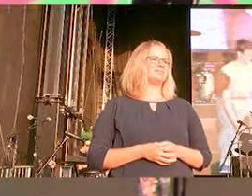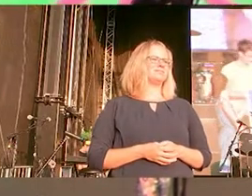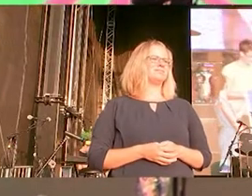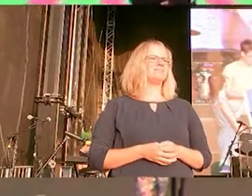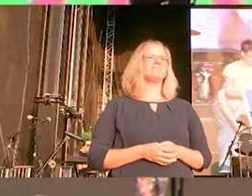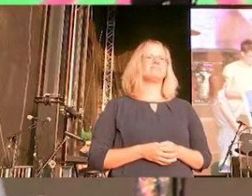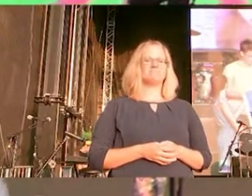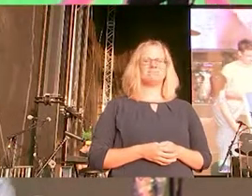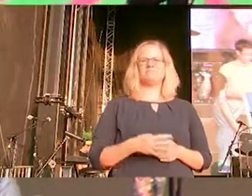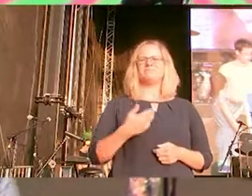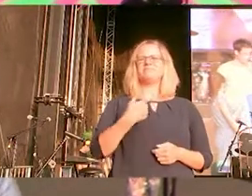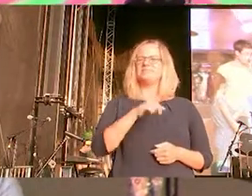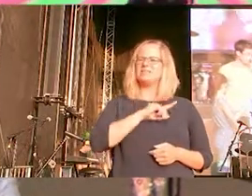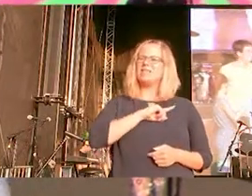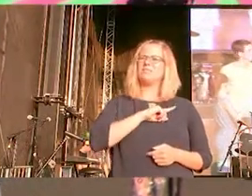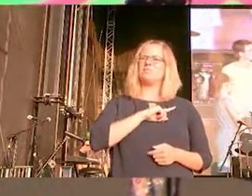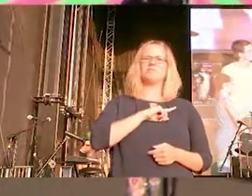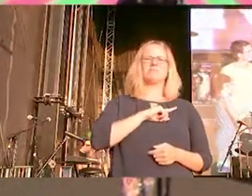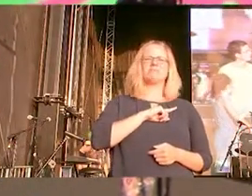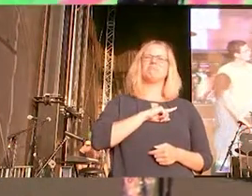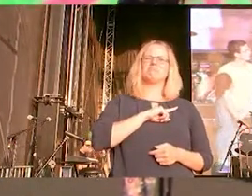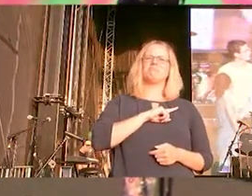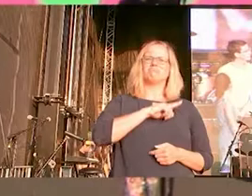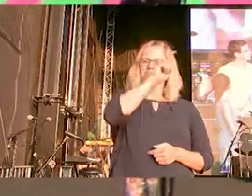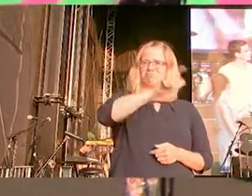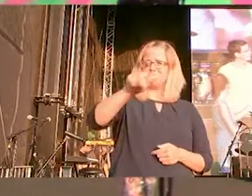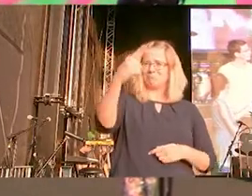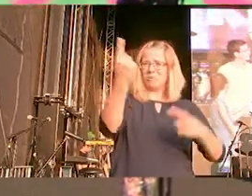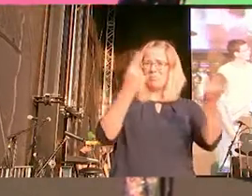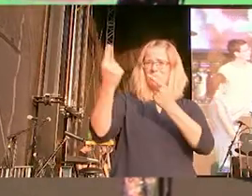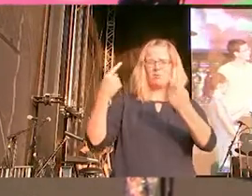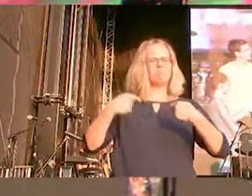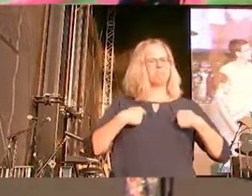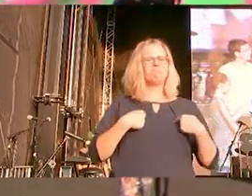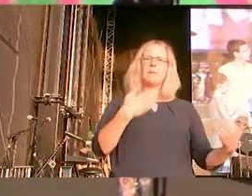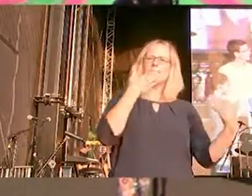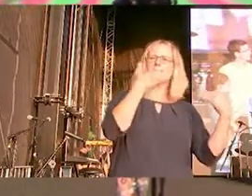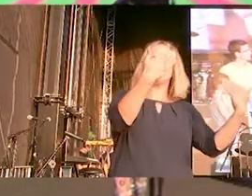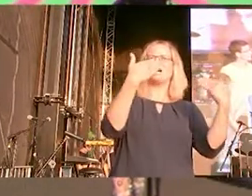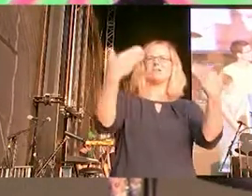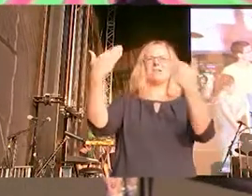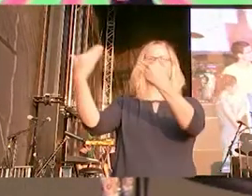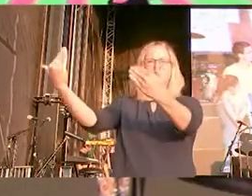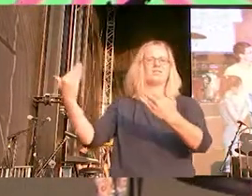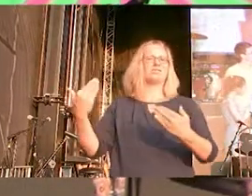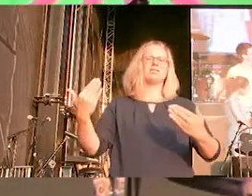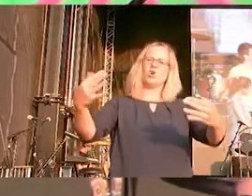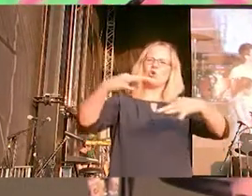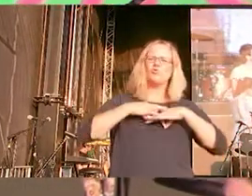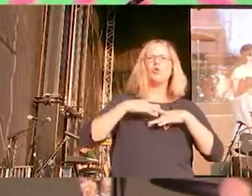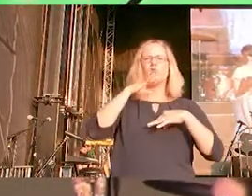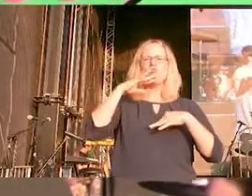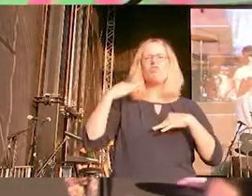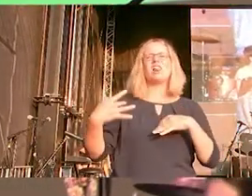Ich bedanke mich an alle, die heute hier gekommen sind und die geben uns dann viel Stärke und